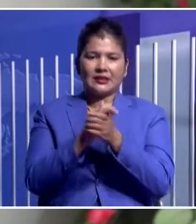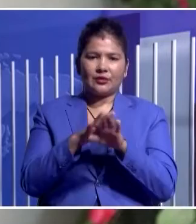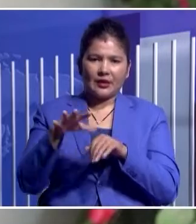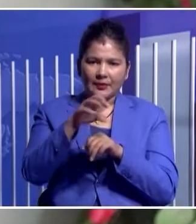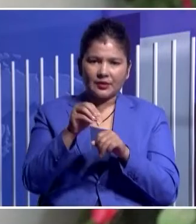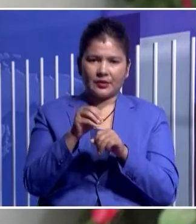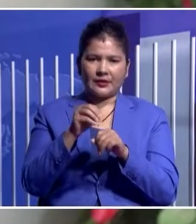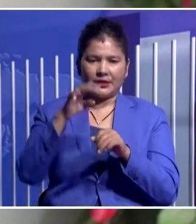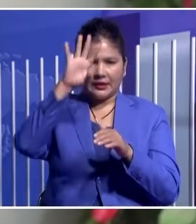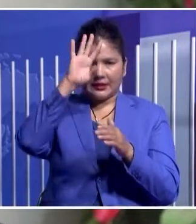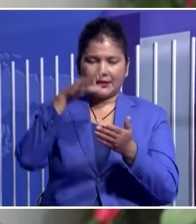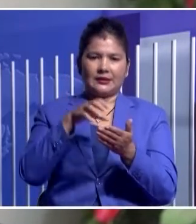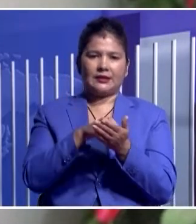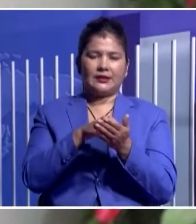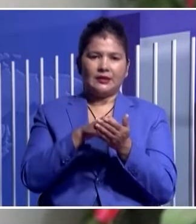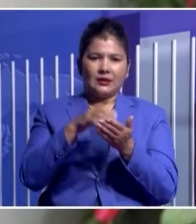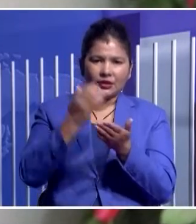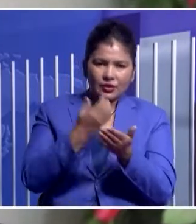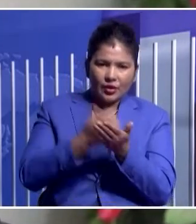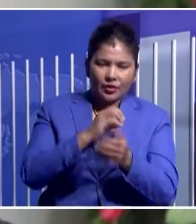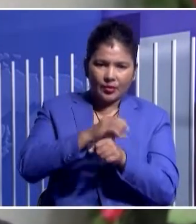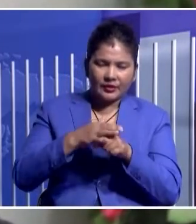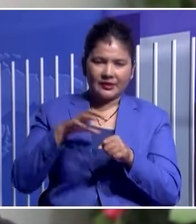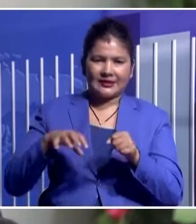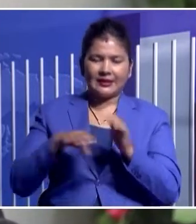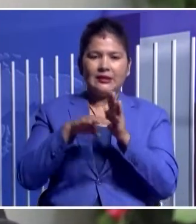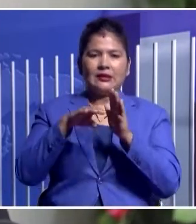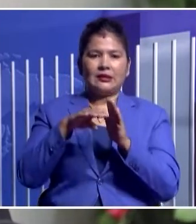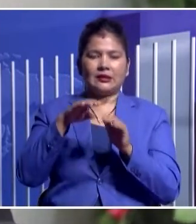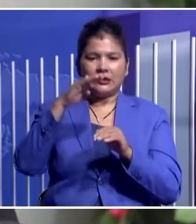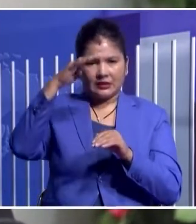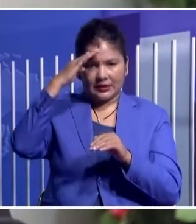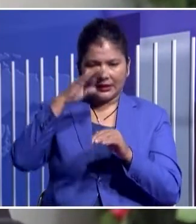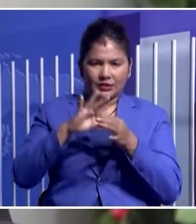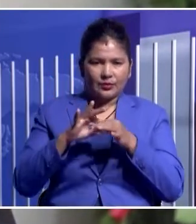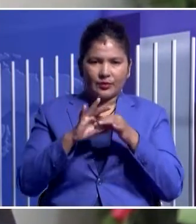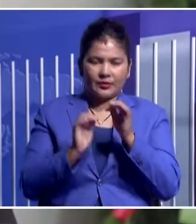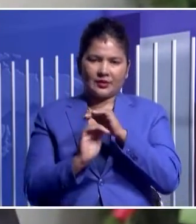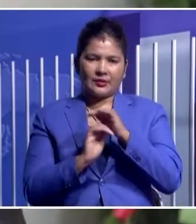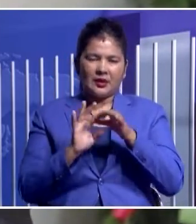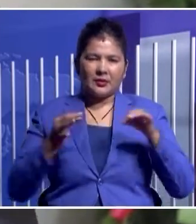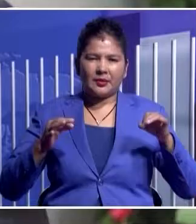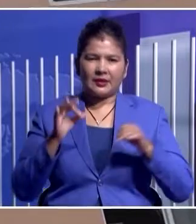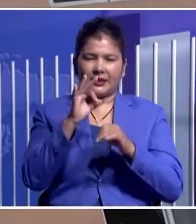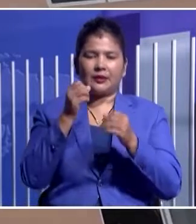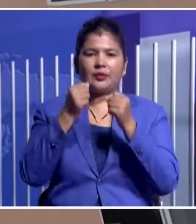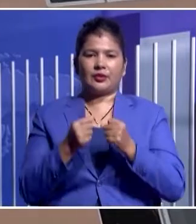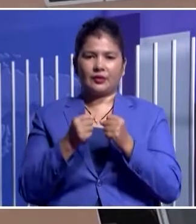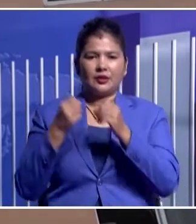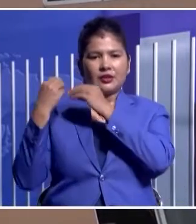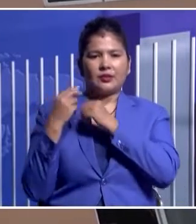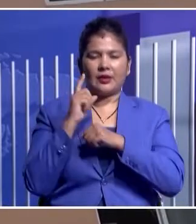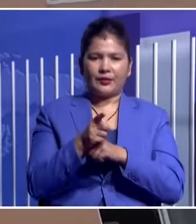सबै राज्यका सङ्घ प्रदेश स्थानीय सरकार समन्वय समिति विभिन्न निकायमा बसेका साथीहरूको पनि यो जिम्मेवारी हो।